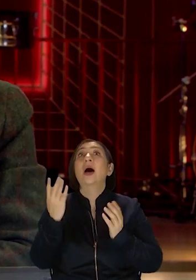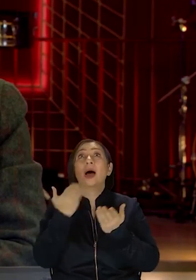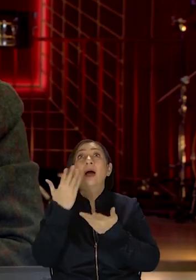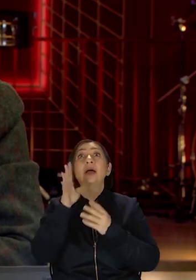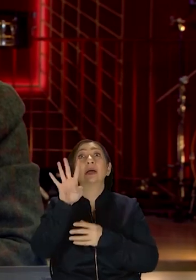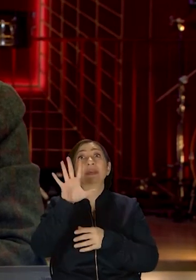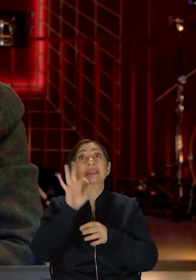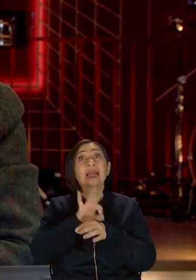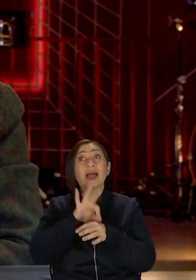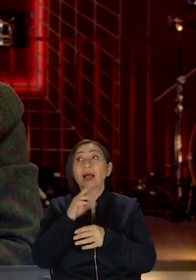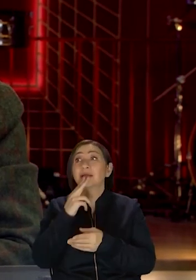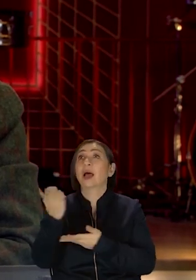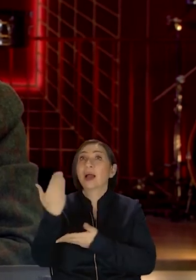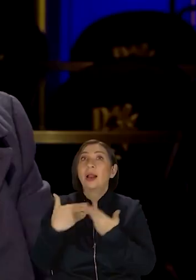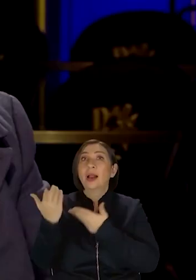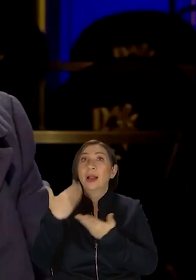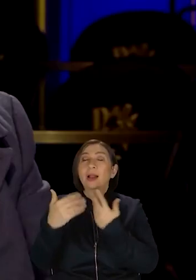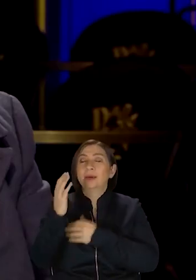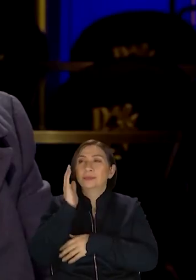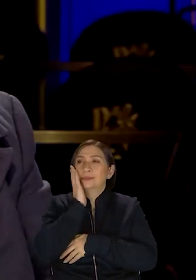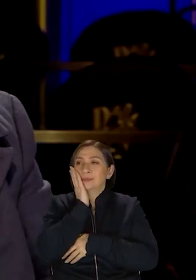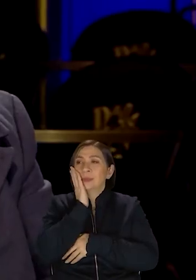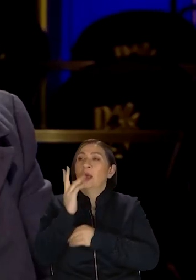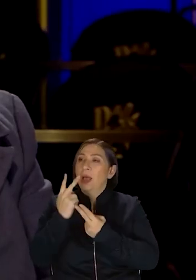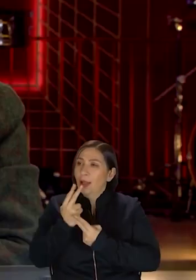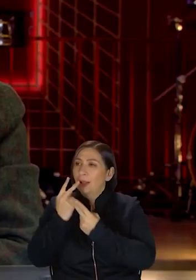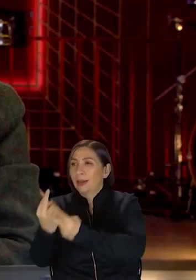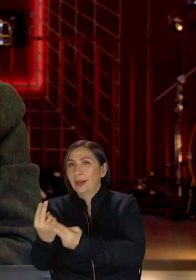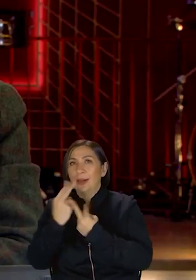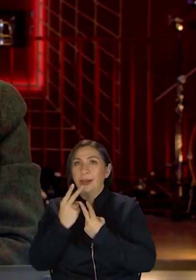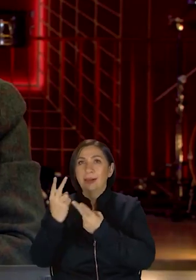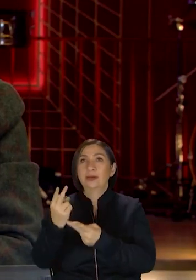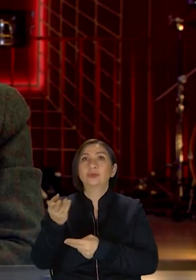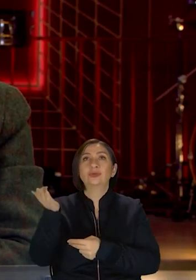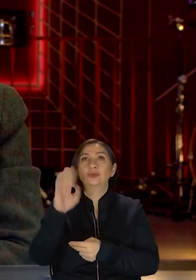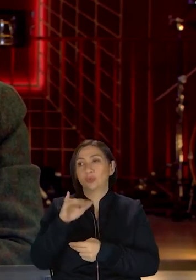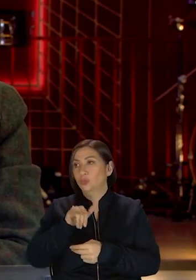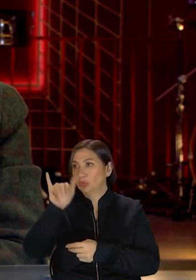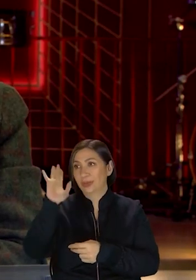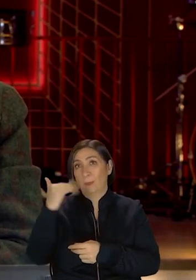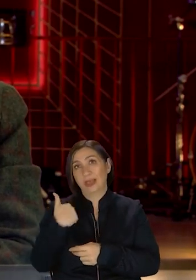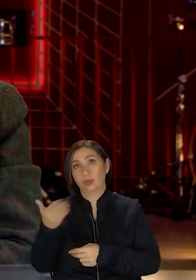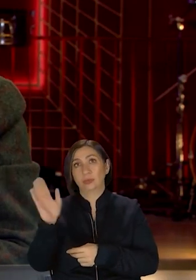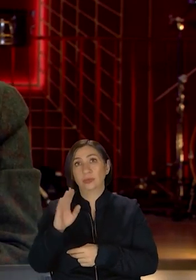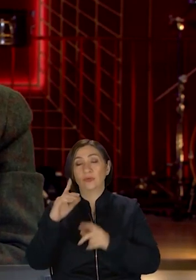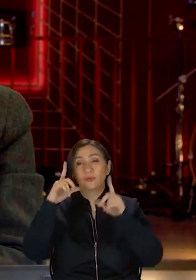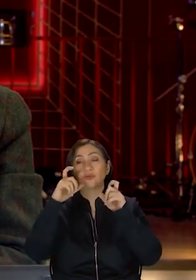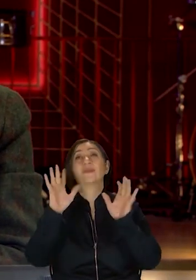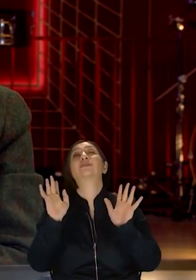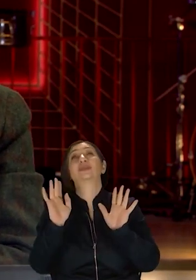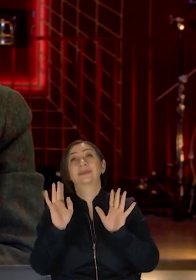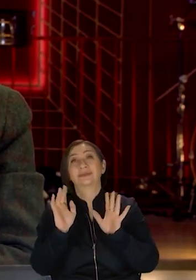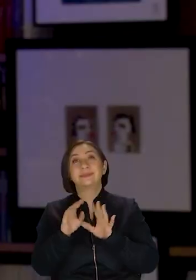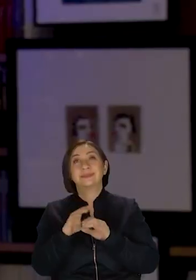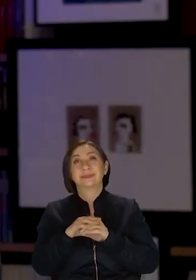Anlattı. 45 dakika kadını dinledim. Ben konuştum, o konuştu falan. Sonra dedim uçak kaçıyor, ben gidiyorum falan. Fotoğraf çekmeyeceğiz